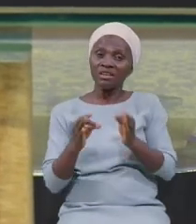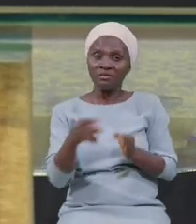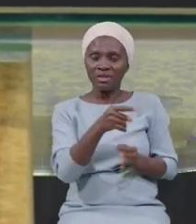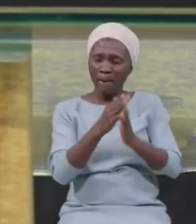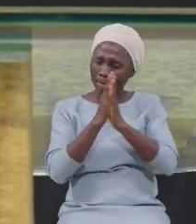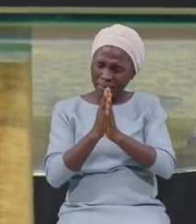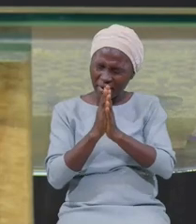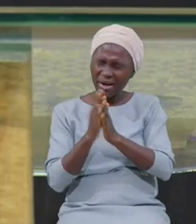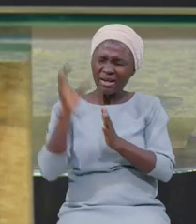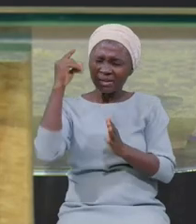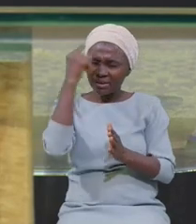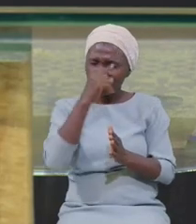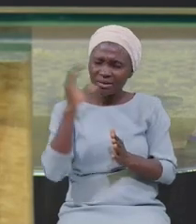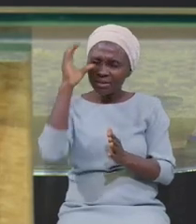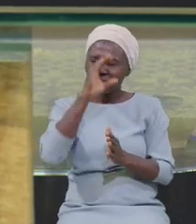mauvaises voies,